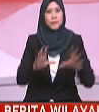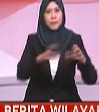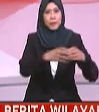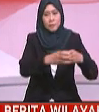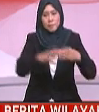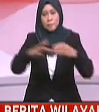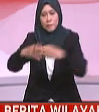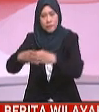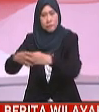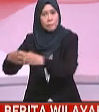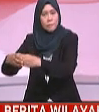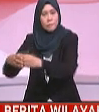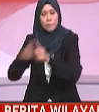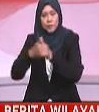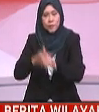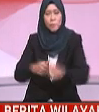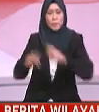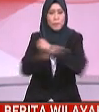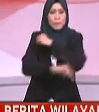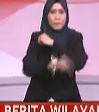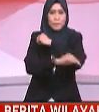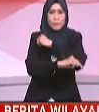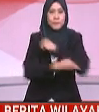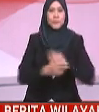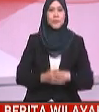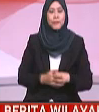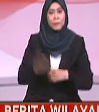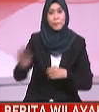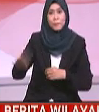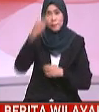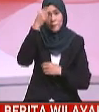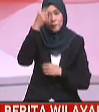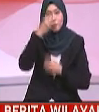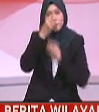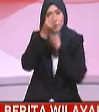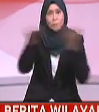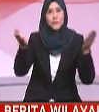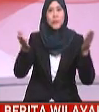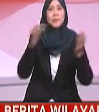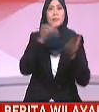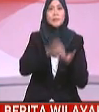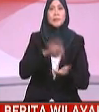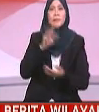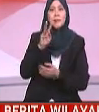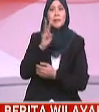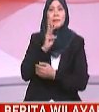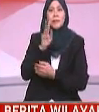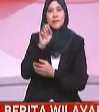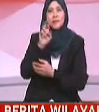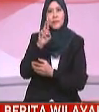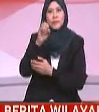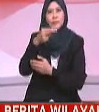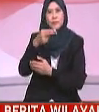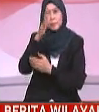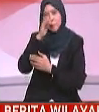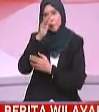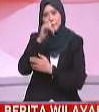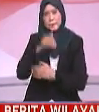pakej-pakej tertentu berdasarkan negeri-negeri. Beliau menyatakan demikian di iKeroh Melaka.